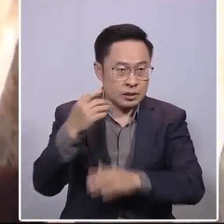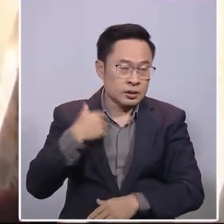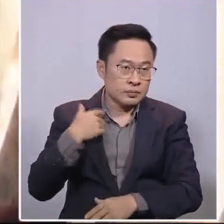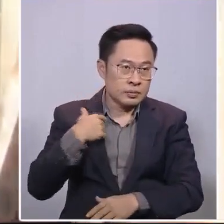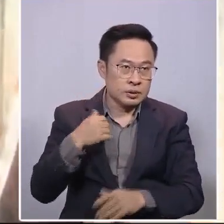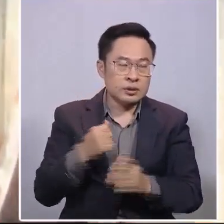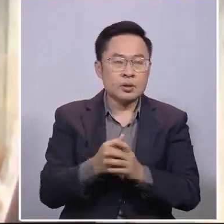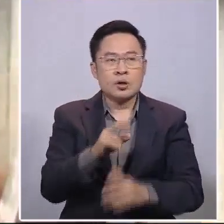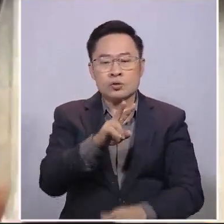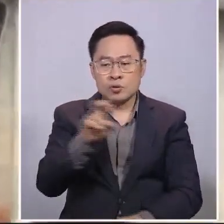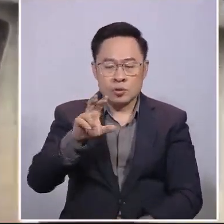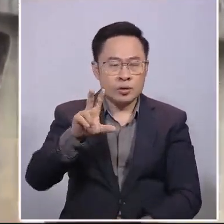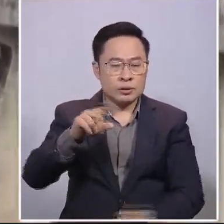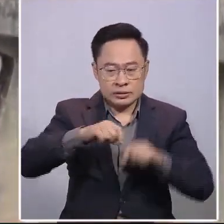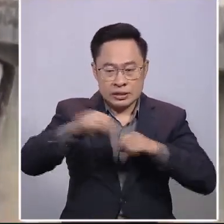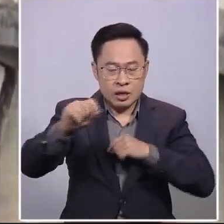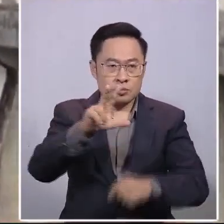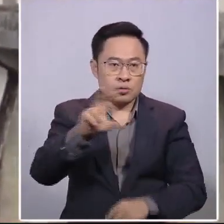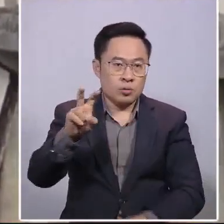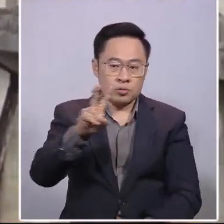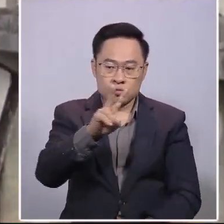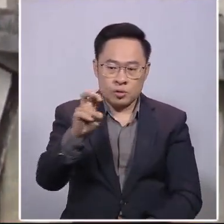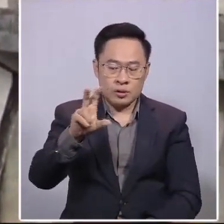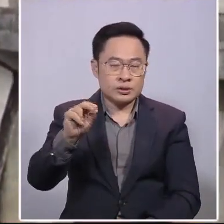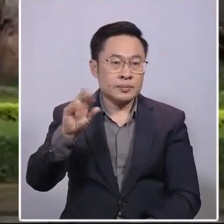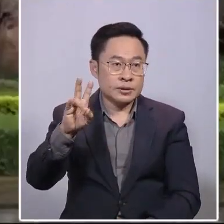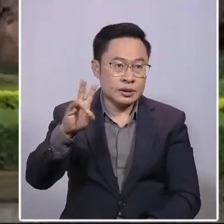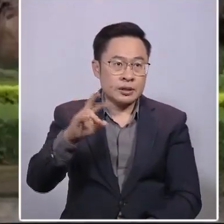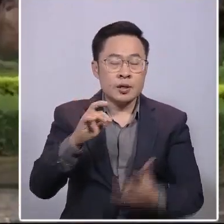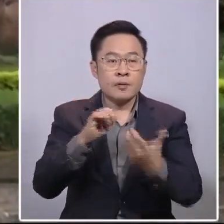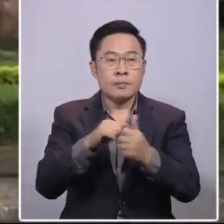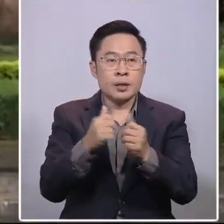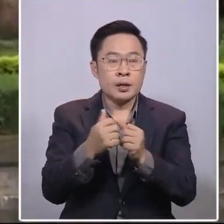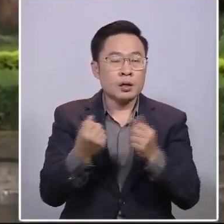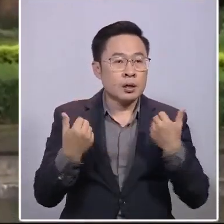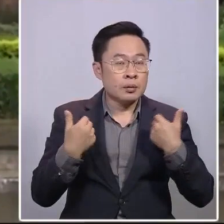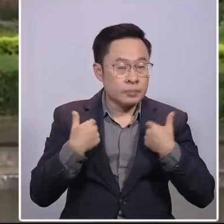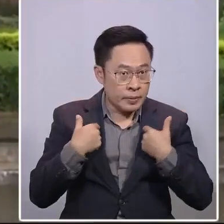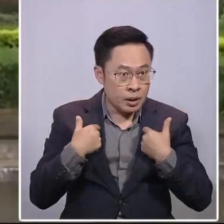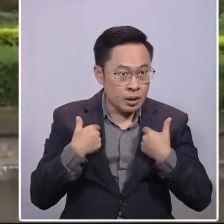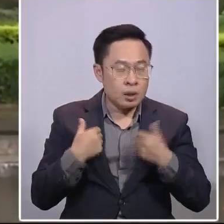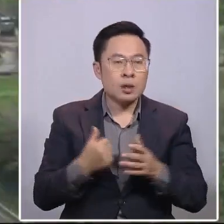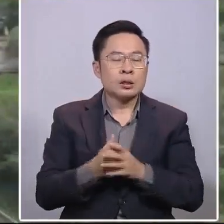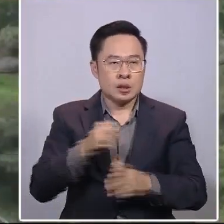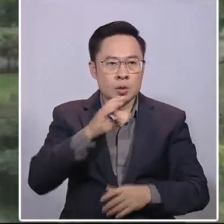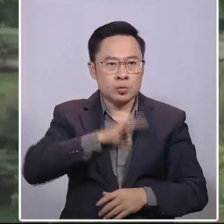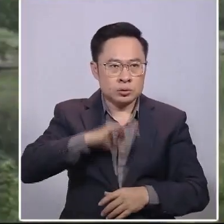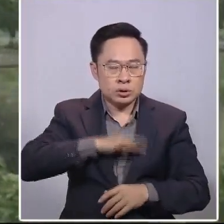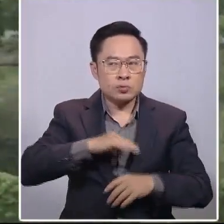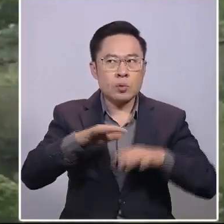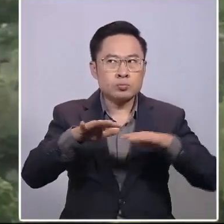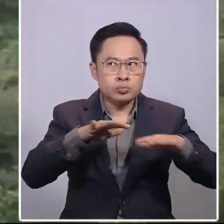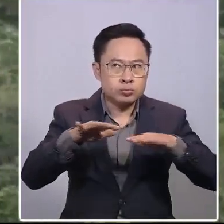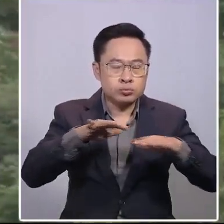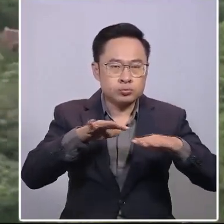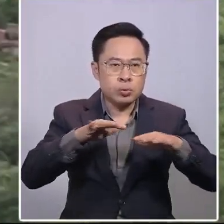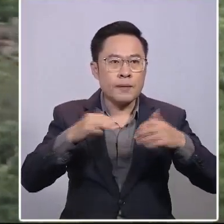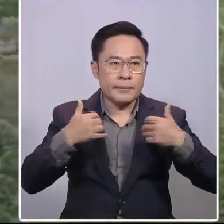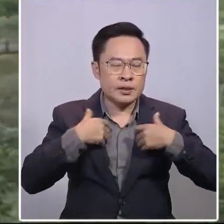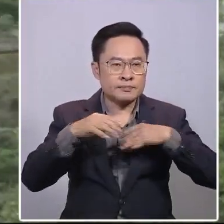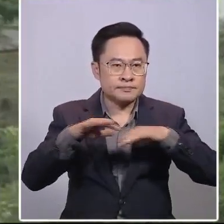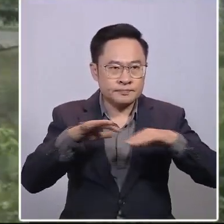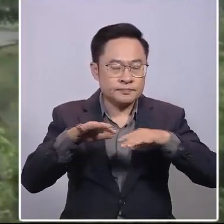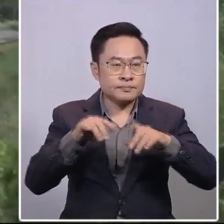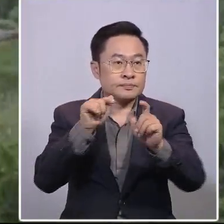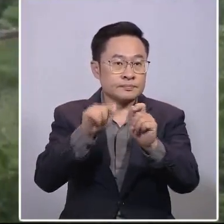ประมาณ237กิโลเมตรซึ่งเหตุการณ์ความเสียหายก็มีรายงานว่ารับรู้ถึงแรงสั่นไหวนะครับอยู่ที่บริเว